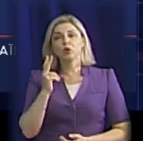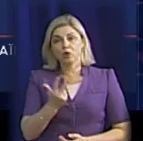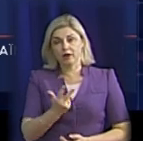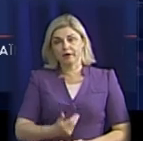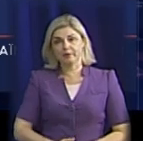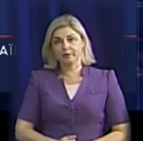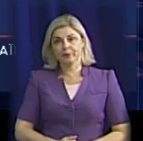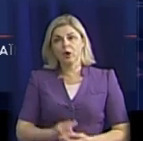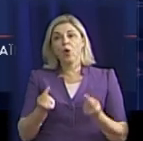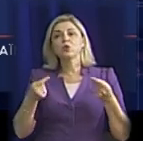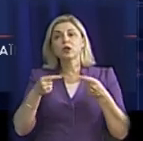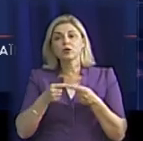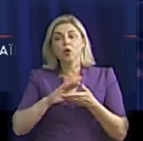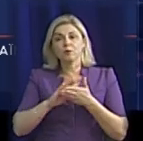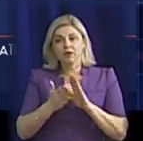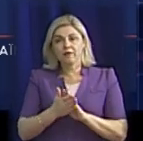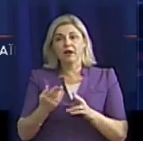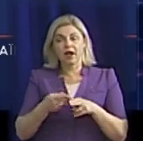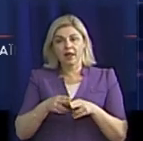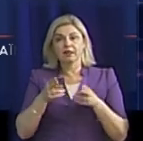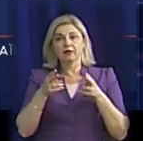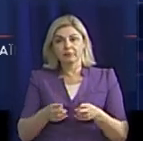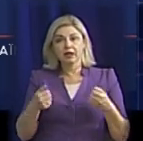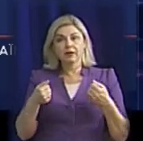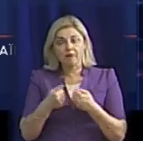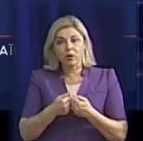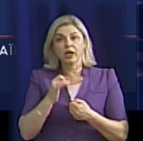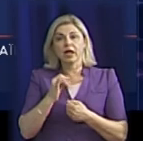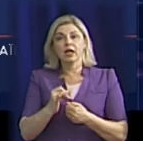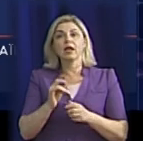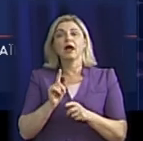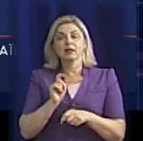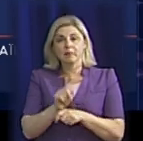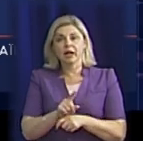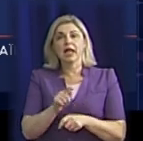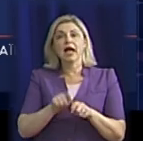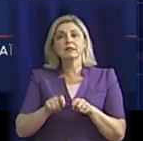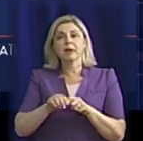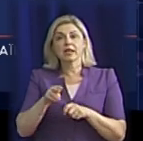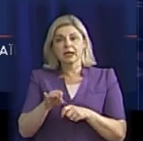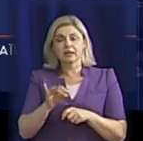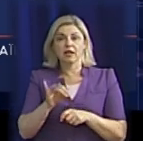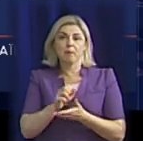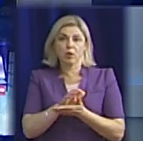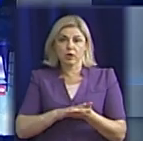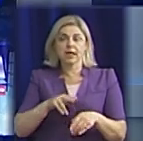такого. Встановлюються обставини скоєння дорожньо-транспортної події, призначено проведення експертиз, тривають слідчі заходи.